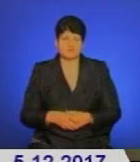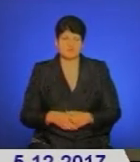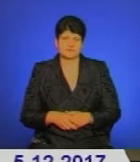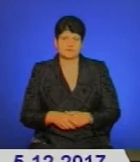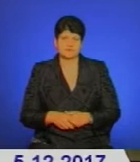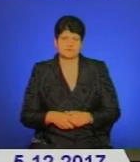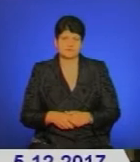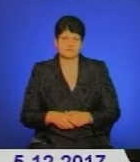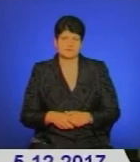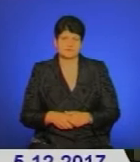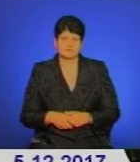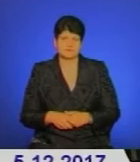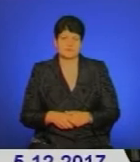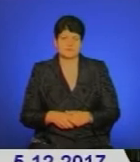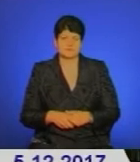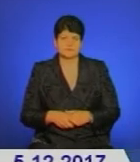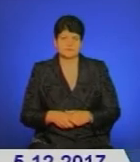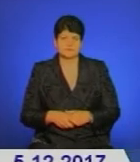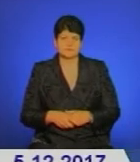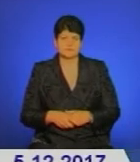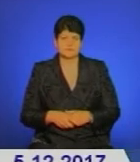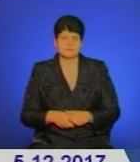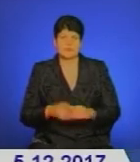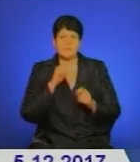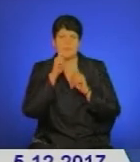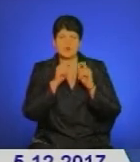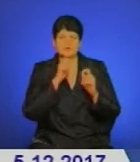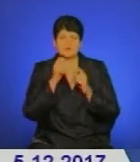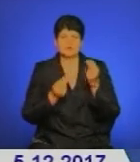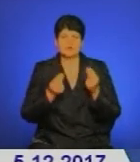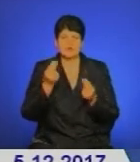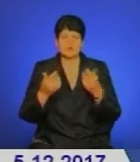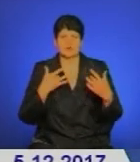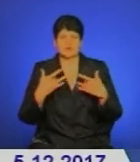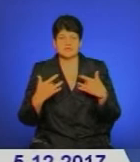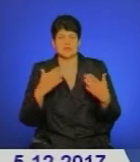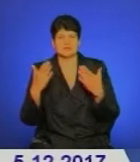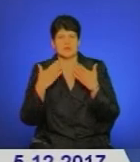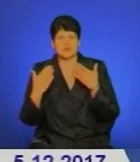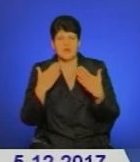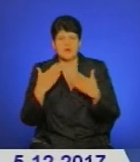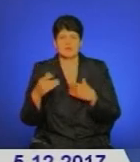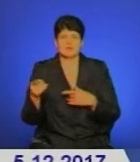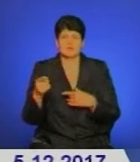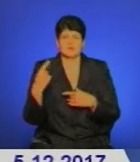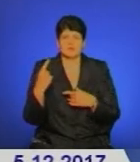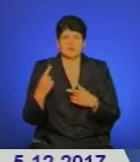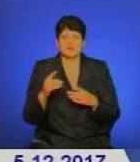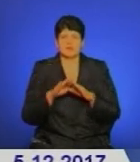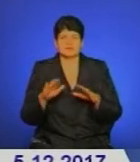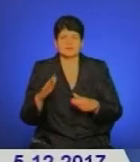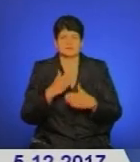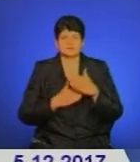Бодак, Андрій Прокопів, Вісті ТТБ. Подарунки, ігри, концерт і спілкування. На Тернопільщині для дітей з